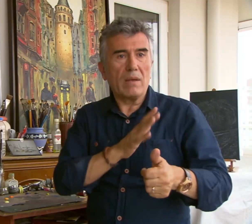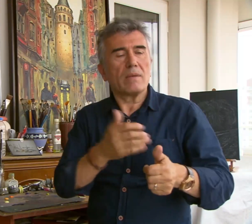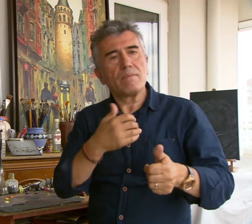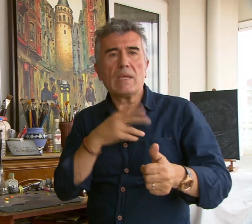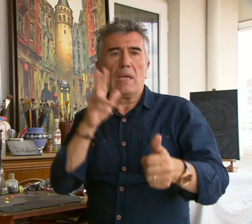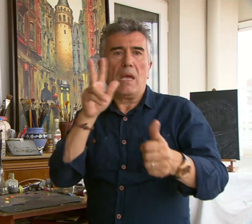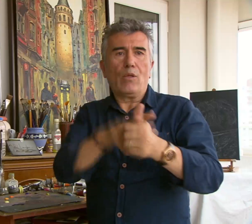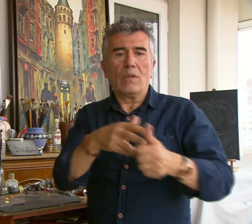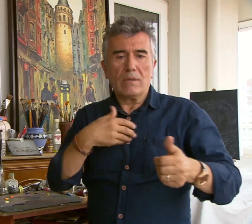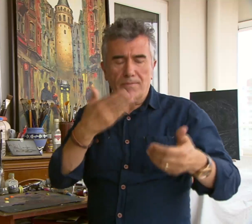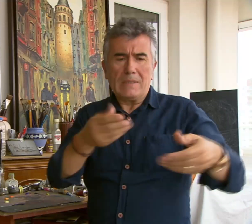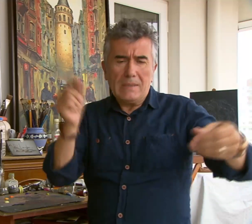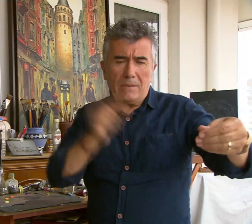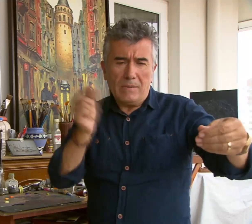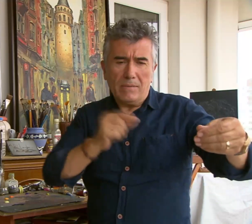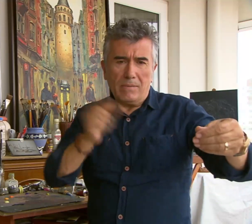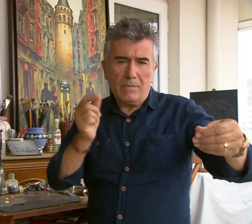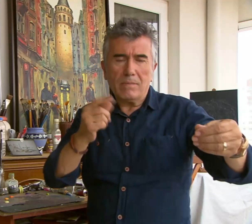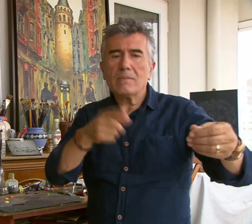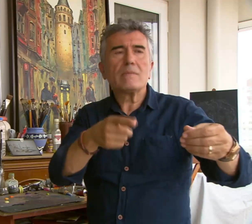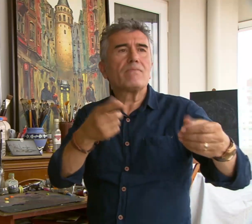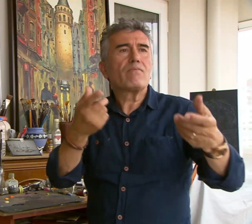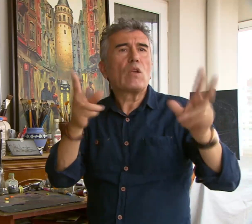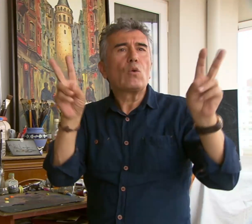himayesinde bir resim yarışması varmış ve ona katıldı.